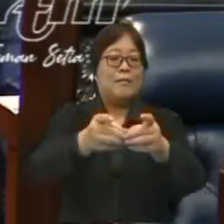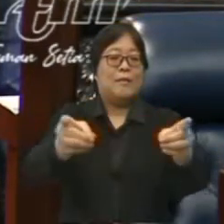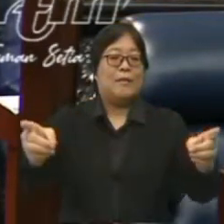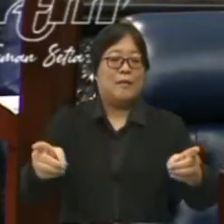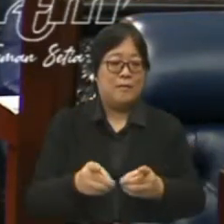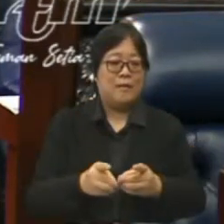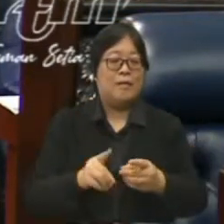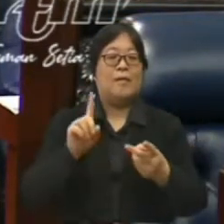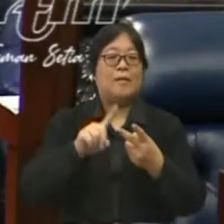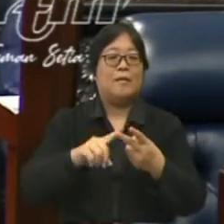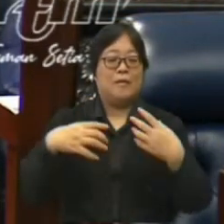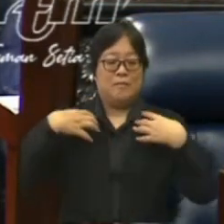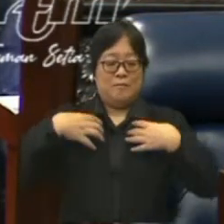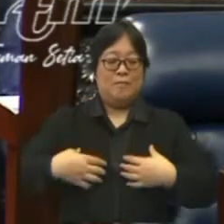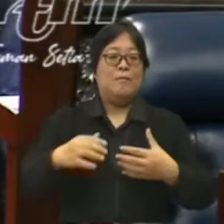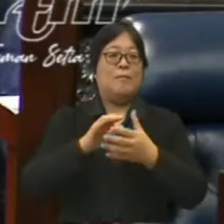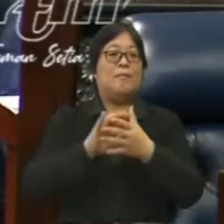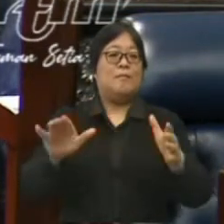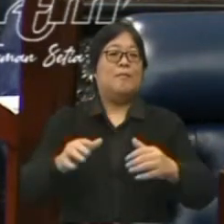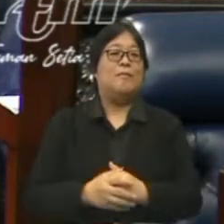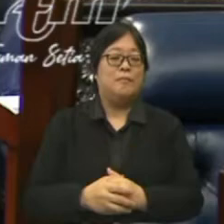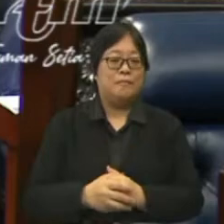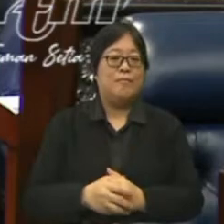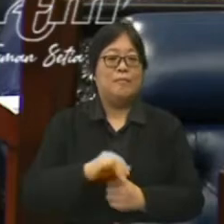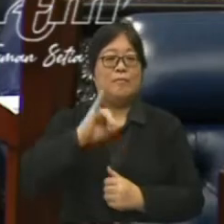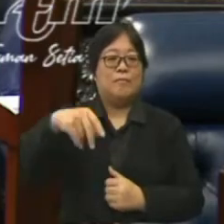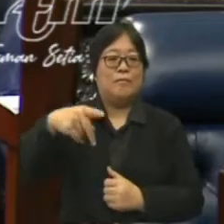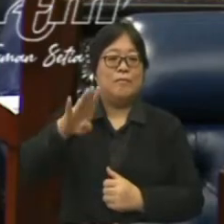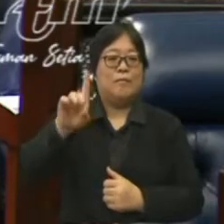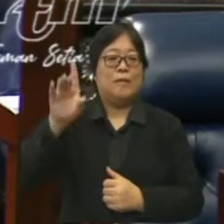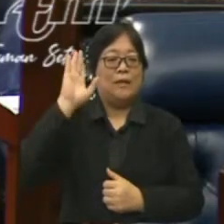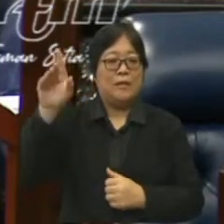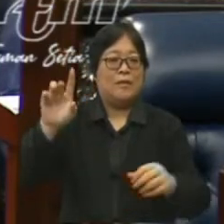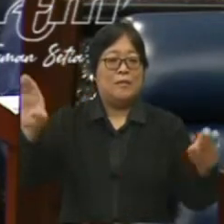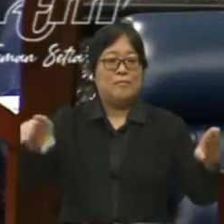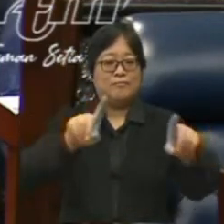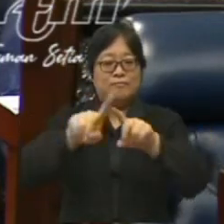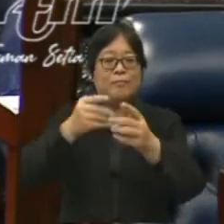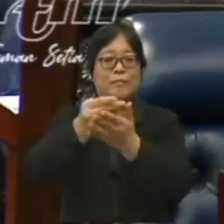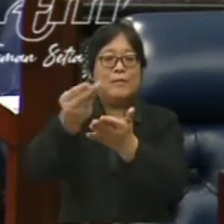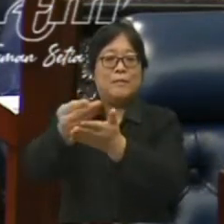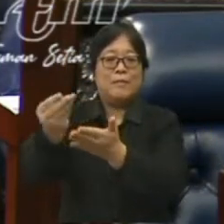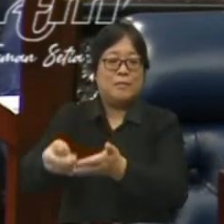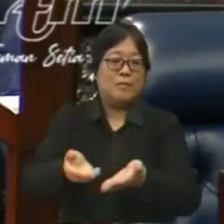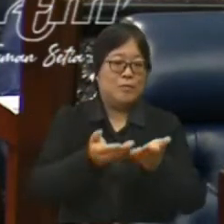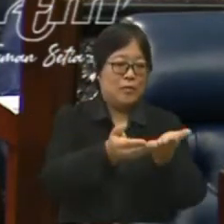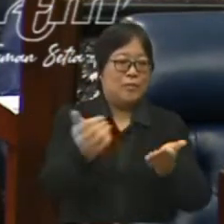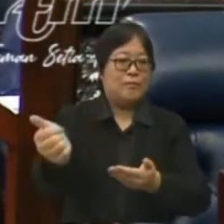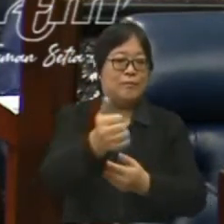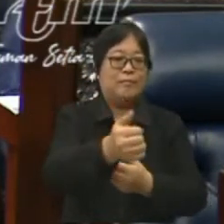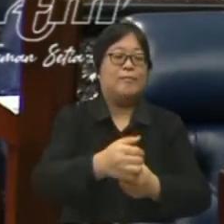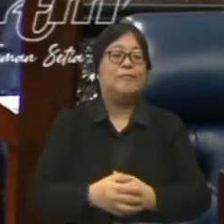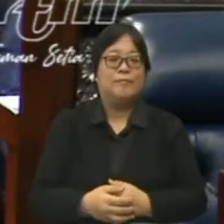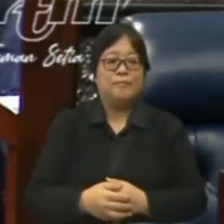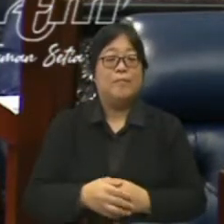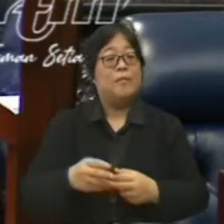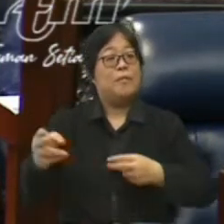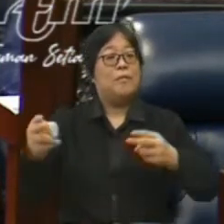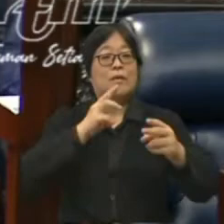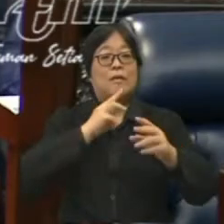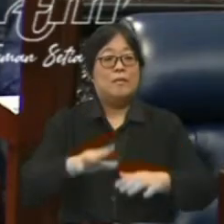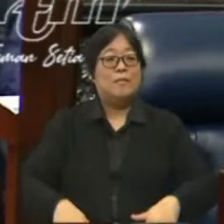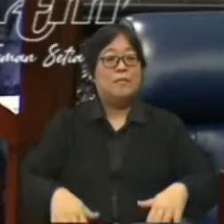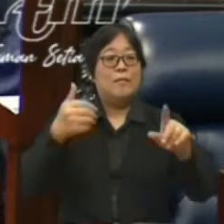beserta jaket keselamatan jantan fase berurusan bercanda Negeri akan melaksanakan perolehan tersebut bagi penulisan